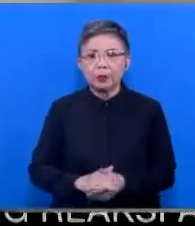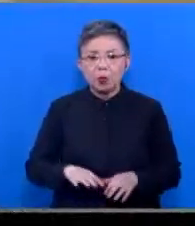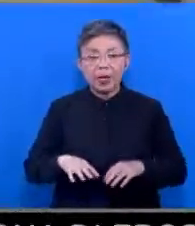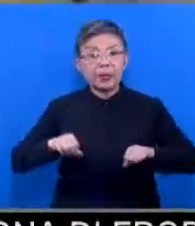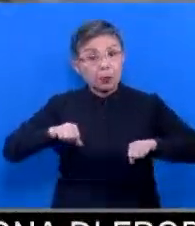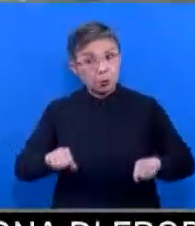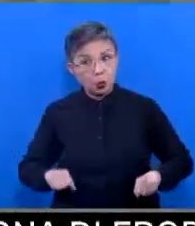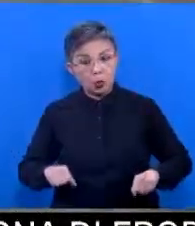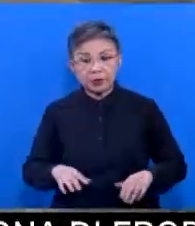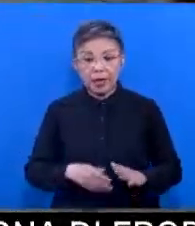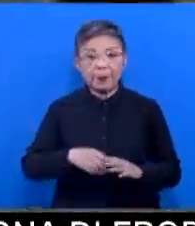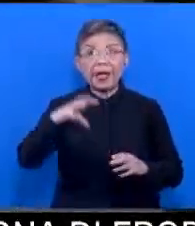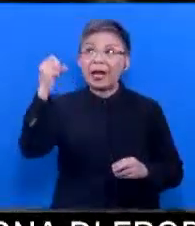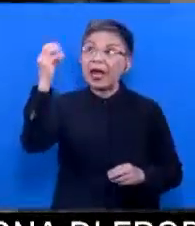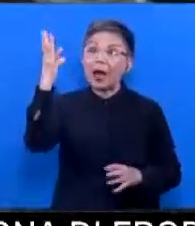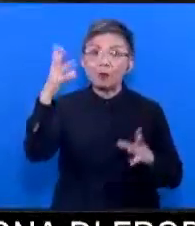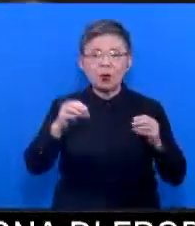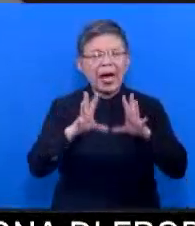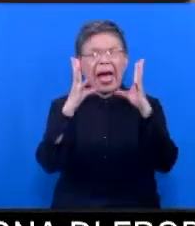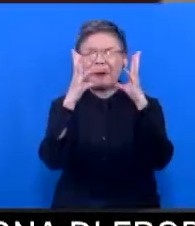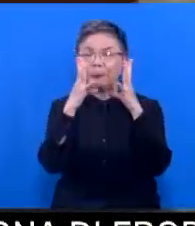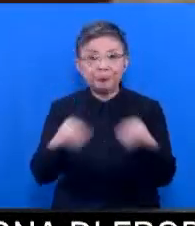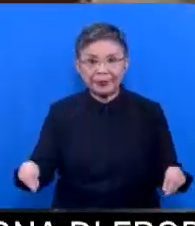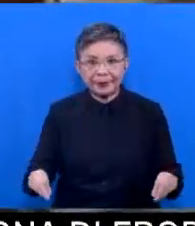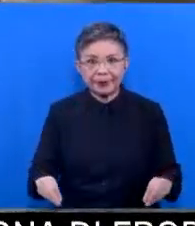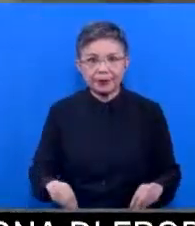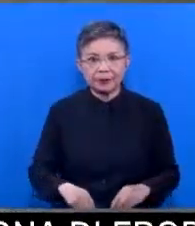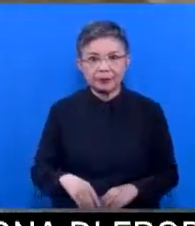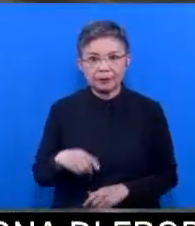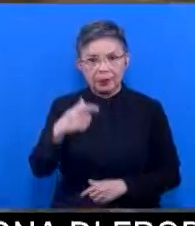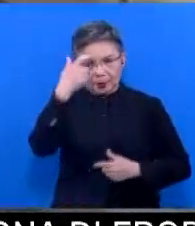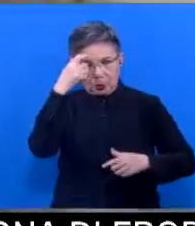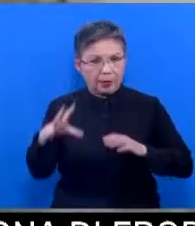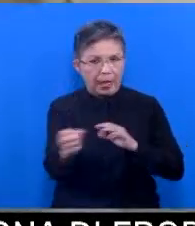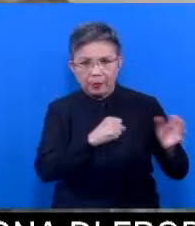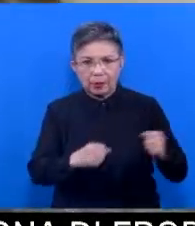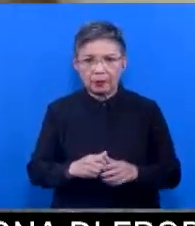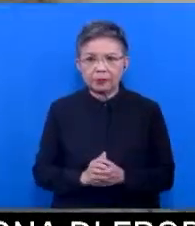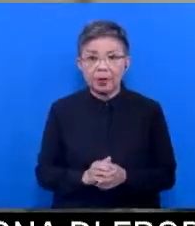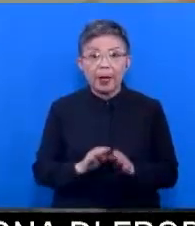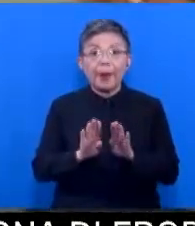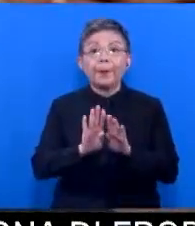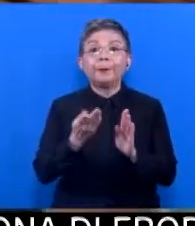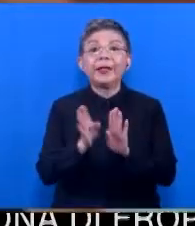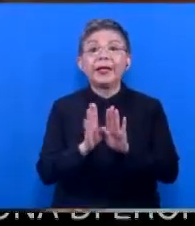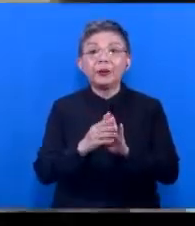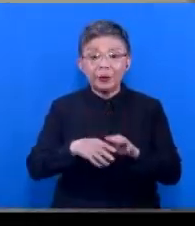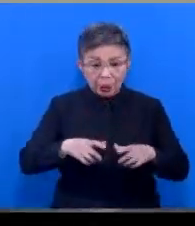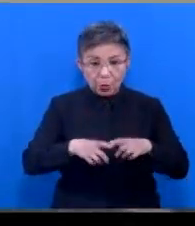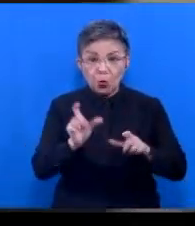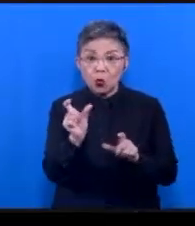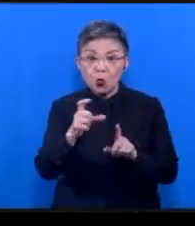sofa sampai lampu hias, ludes dibawa kabur pelaku. Bahkan kusen dan ubin pun